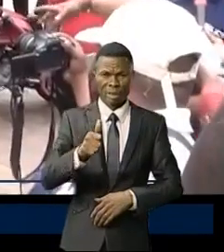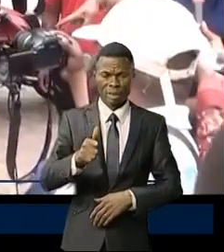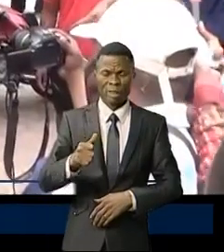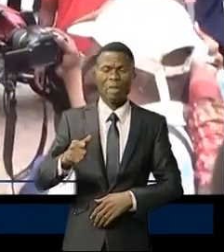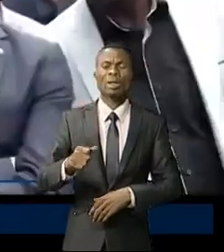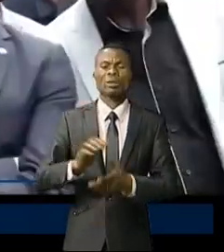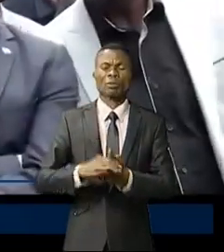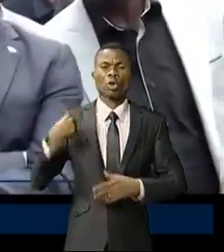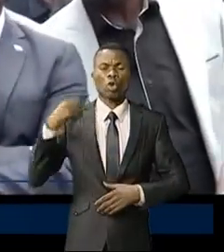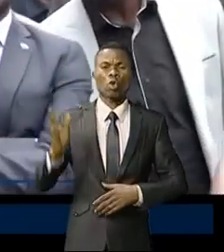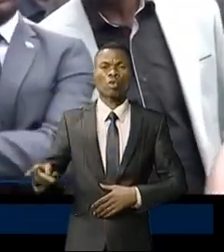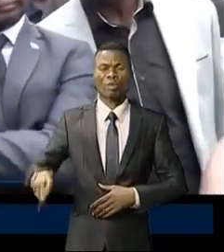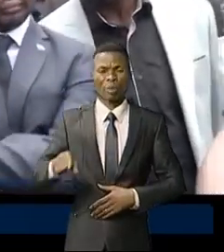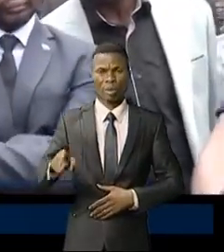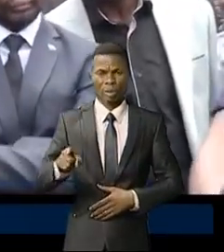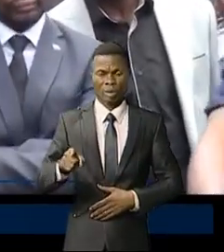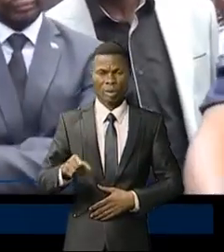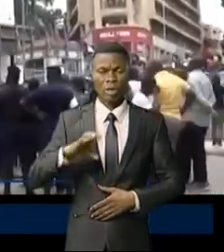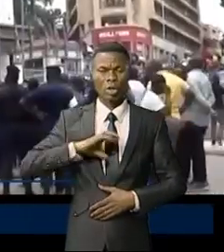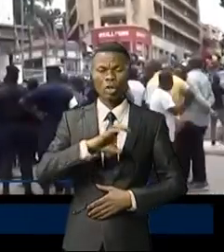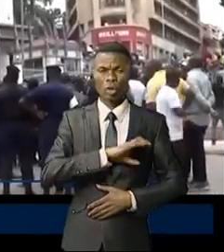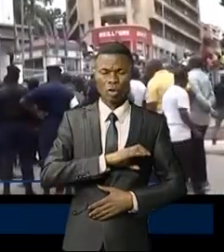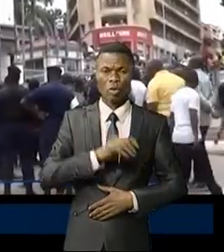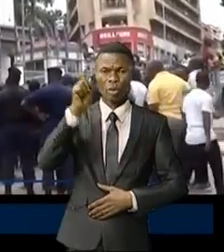interim, Justin Louis Mamakoso, par le commissaire